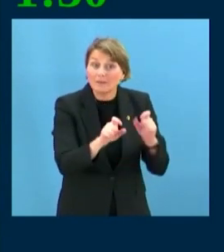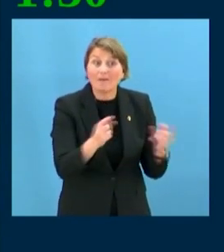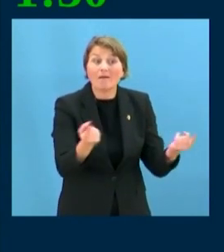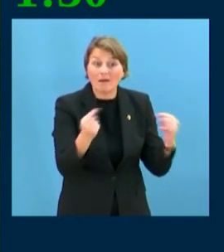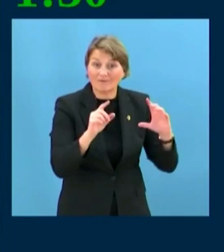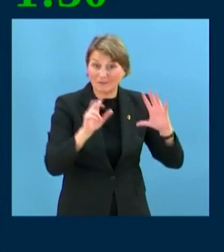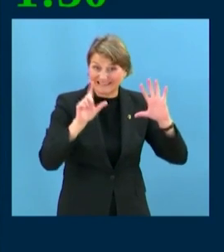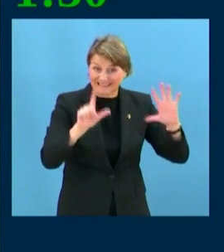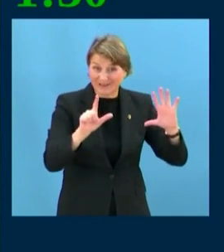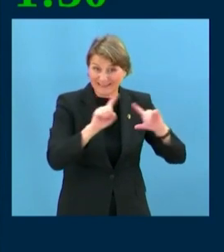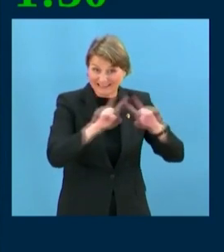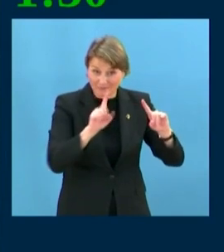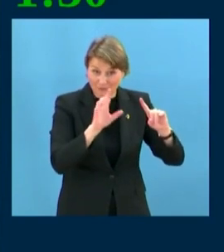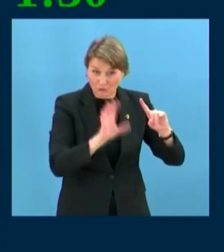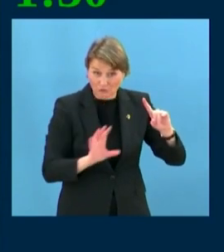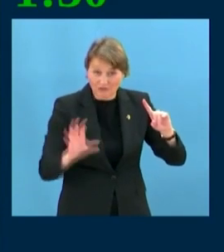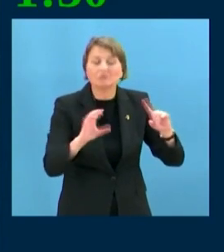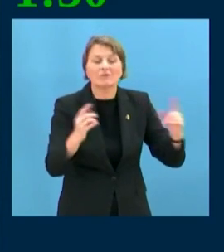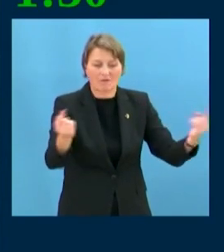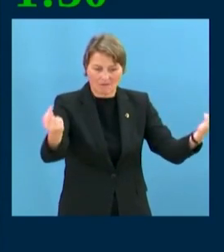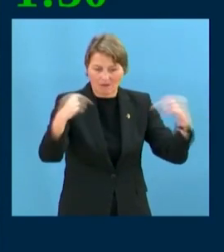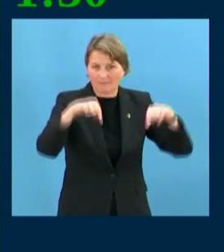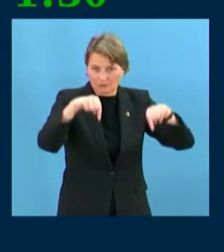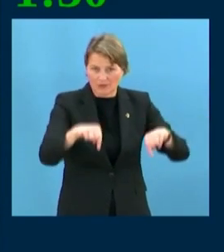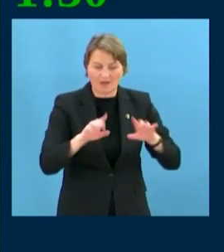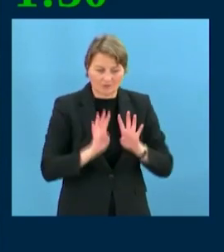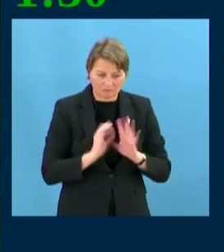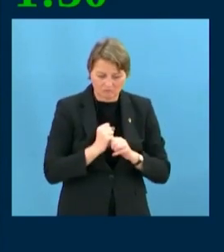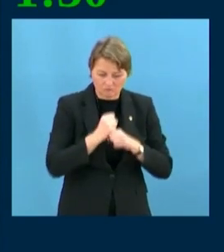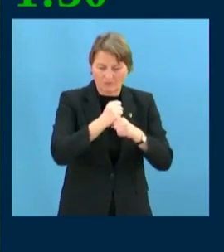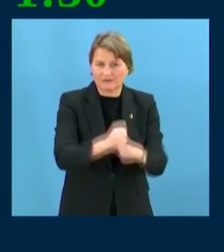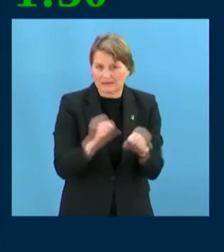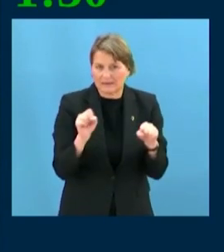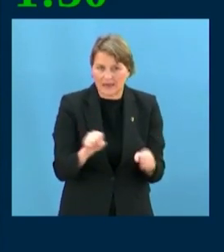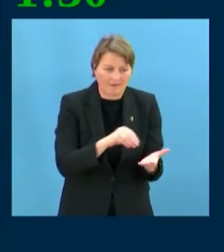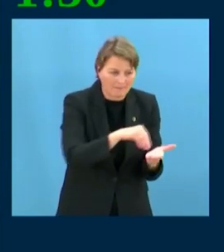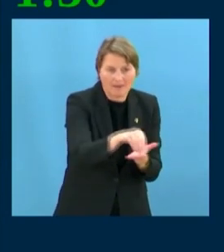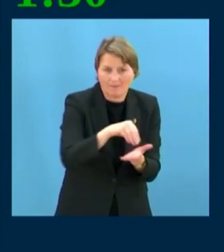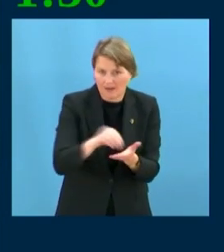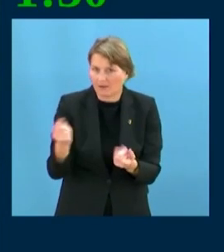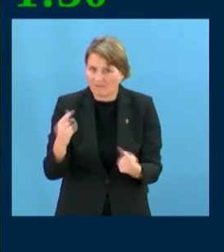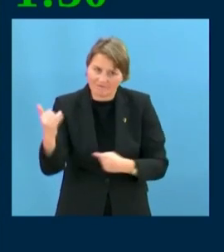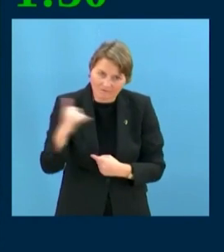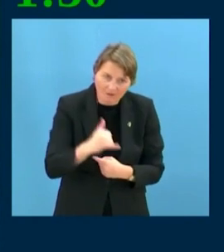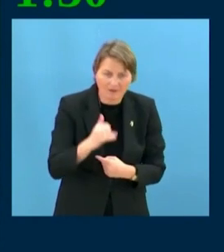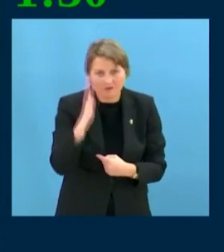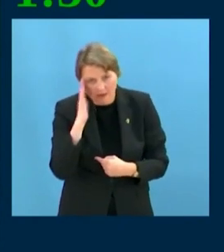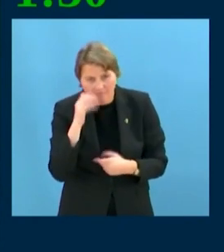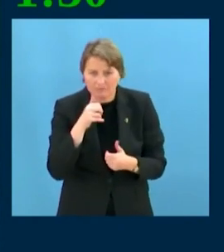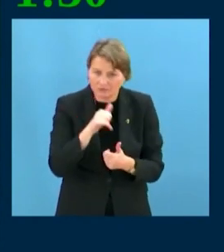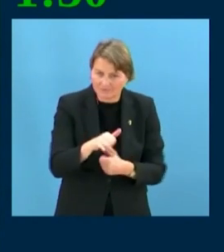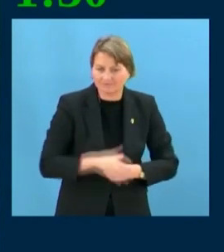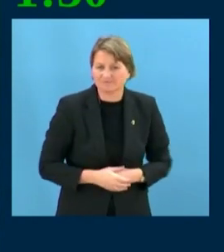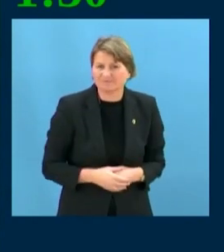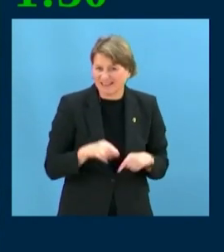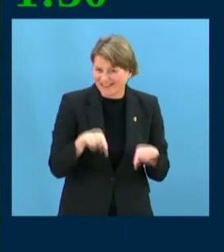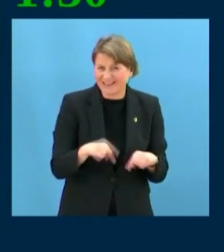aldı Vakıf sayesinde Bugün 7 sosyokültürel bölgeden 20 yerli temsilci bulunuyor mali